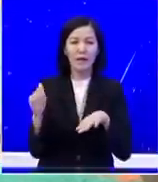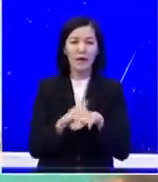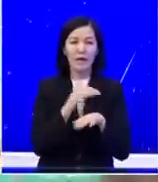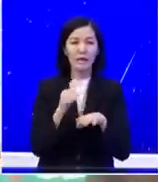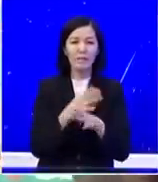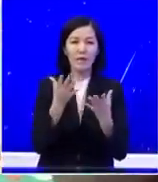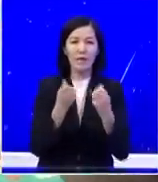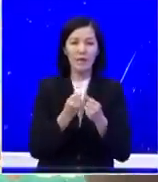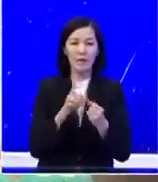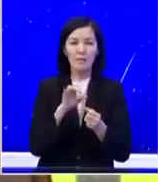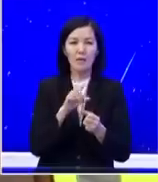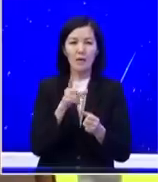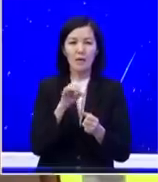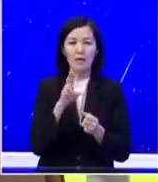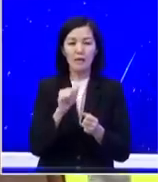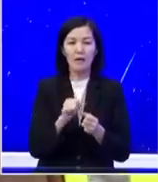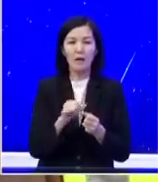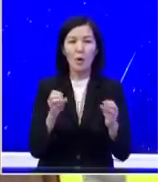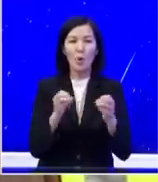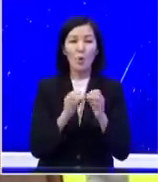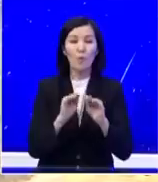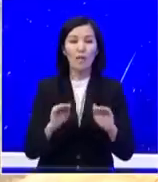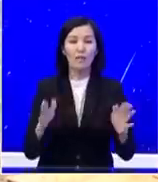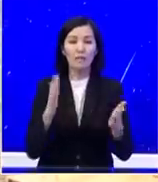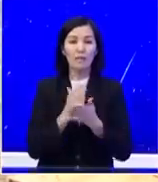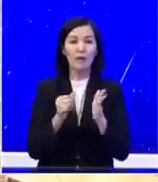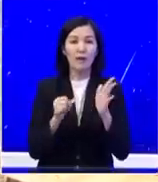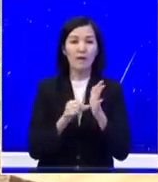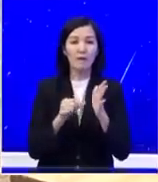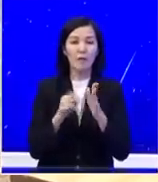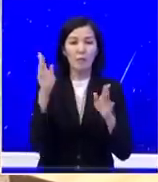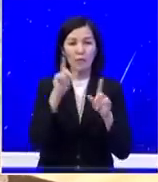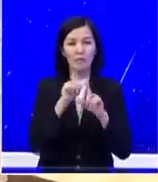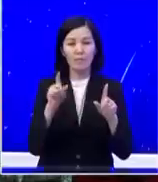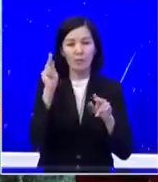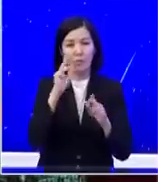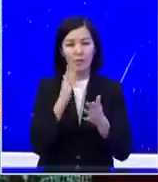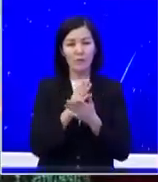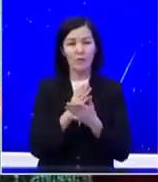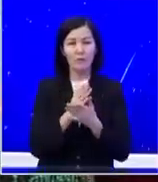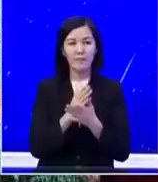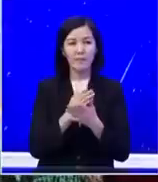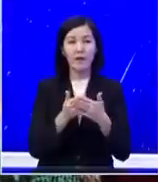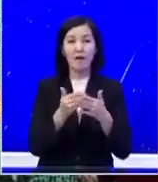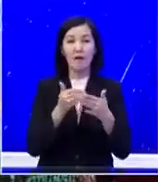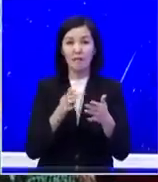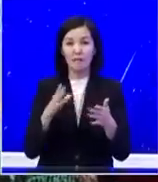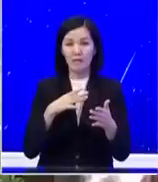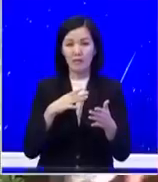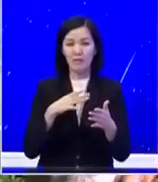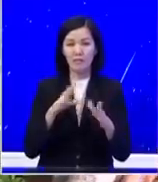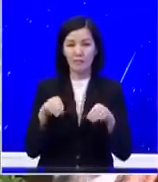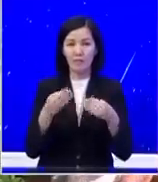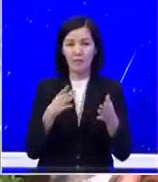бірі Бағила Нұрболат. Ол 10 баланың анасы. Алтауы мектеп жасында. Алдында да берді. Ол кезде